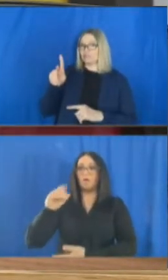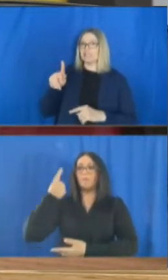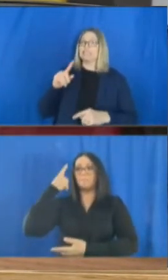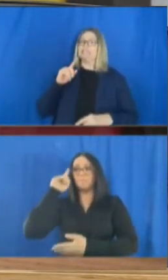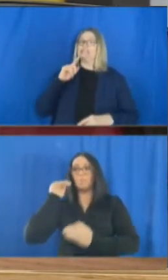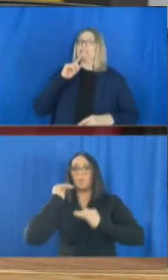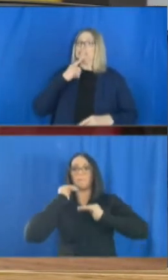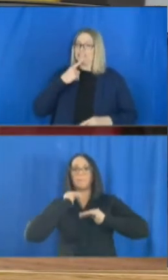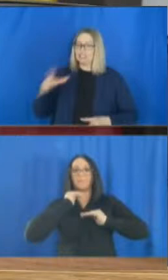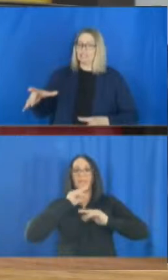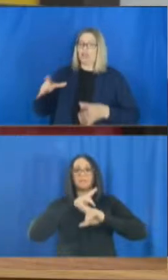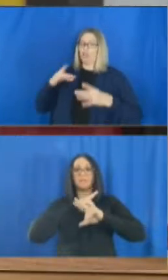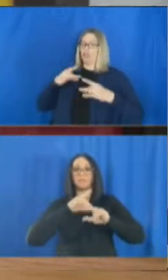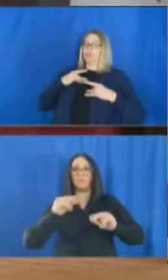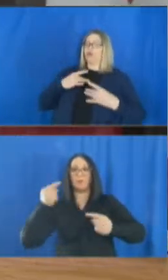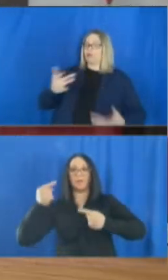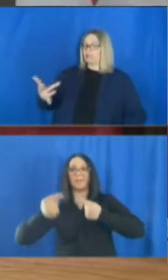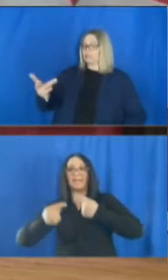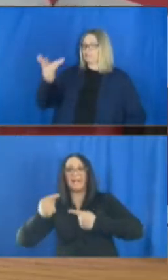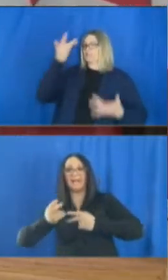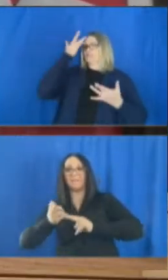Don?